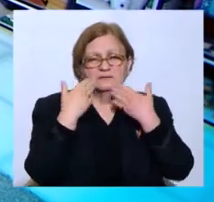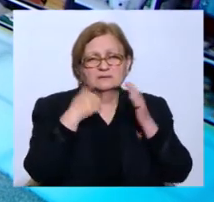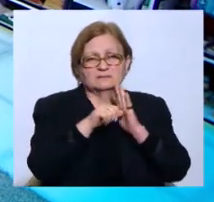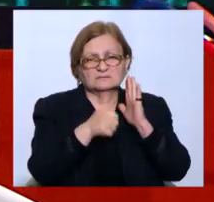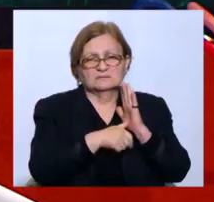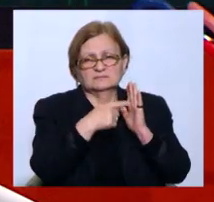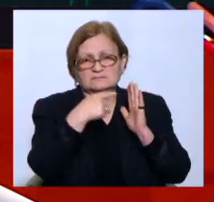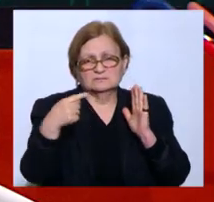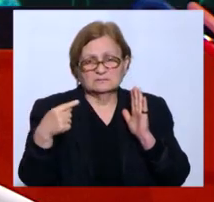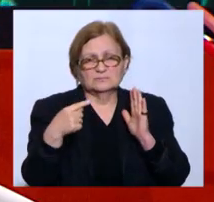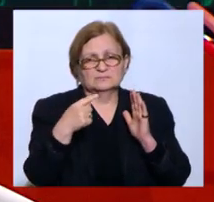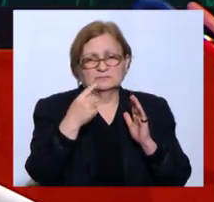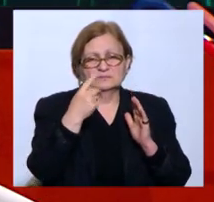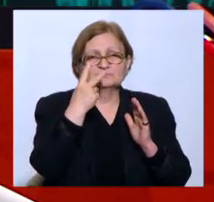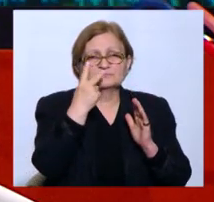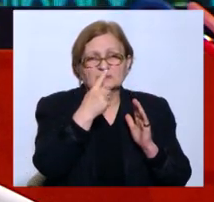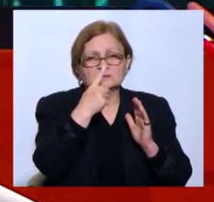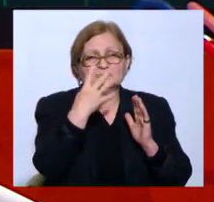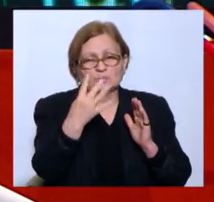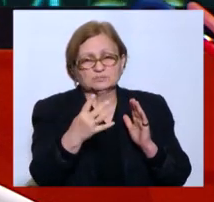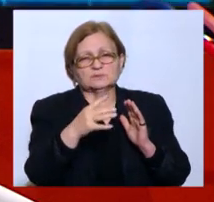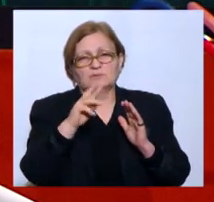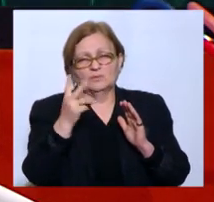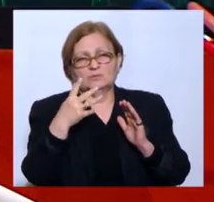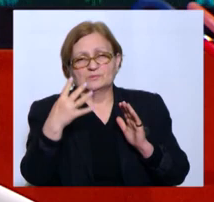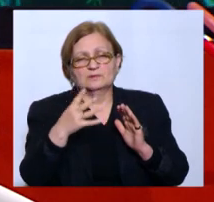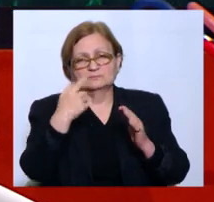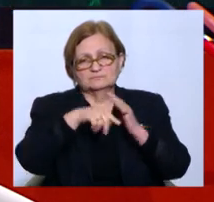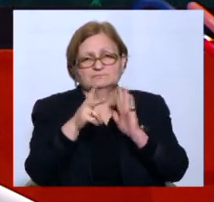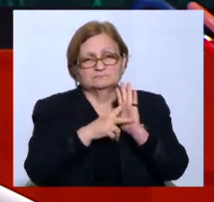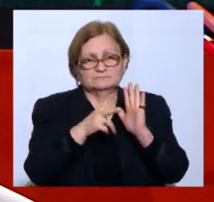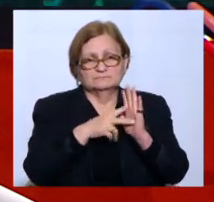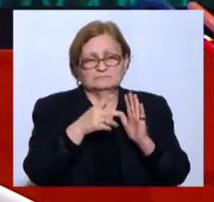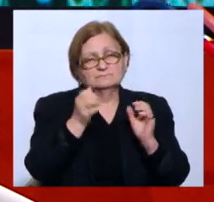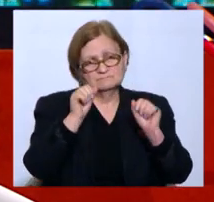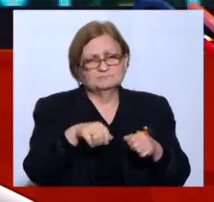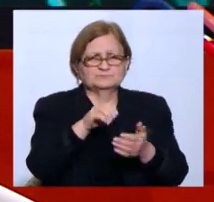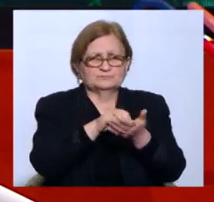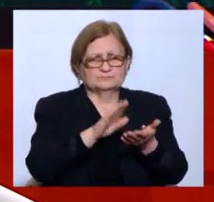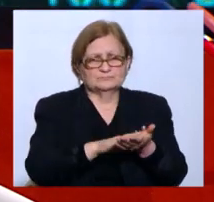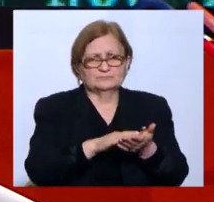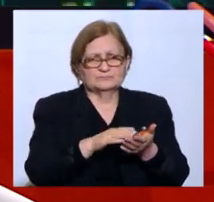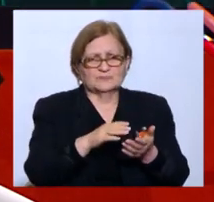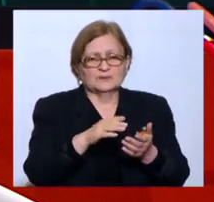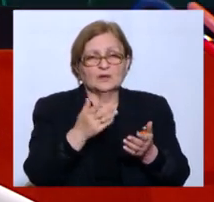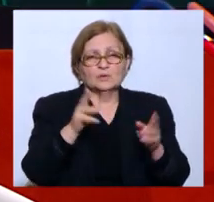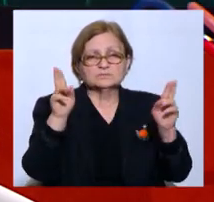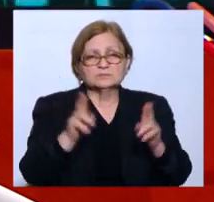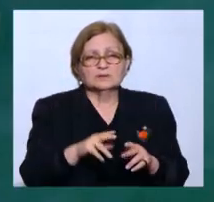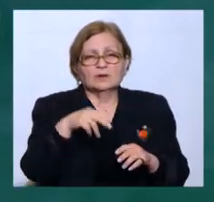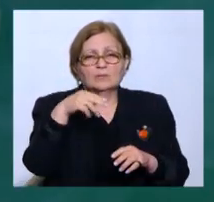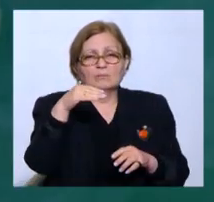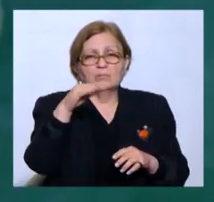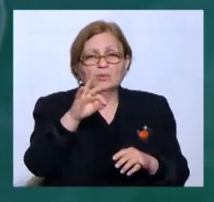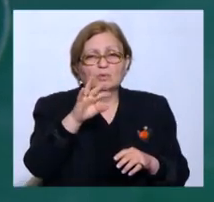გამოვაკლოთ 1 4 2 4, თქვა და გამოვა 8, ან ჩავწეროთ ესე. ფორმულის სახე, ზოგ ბავშვი ძალიან